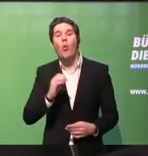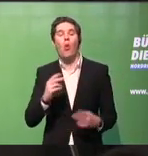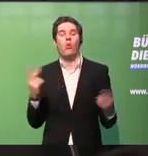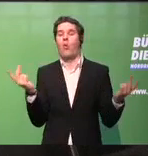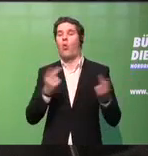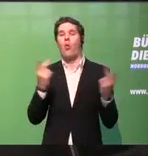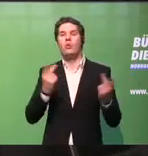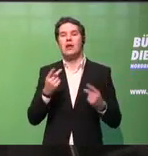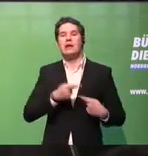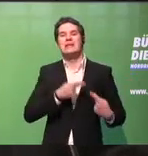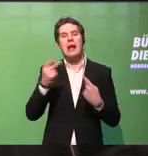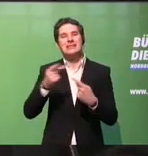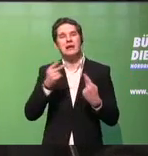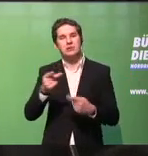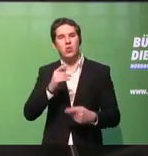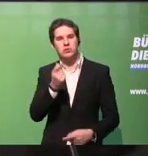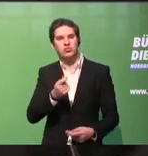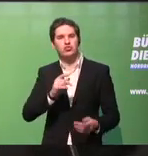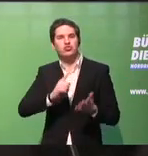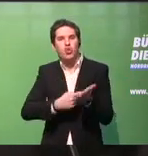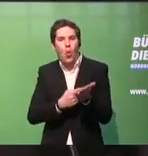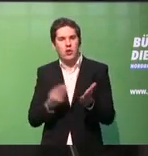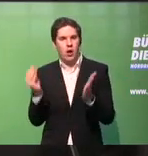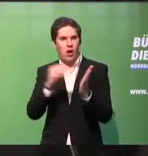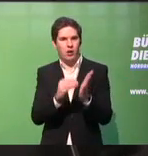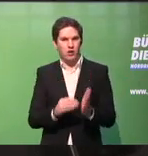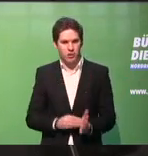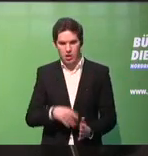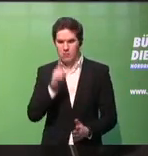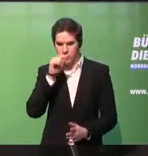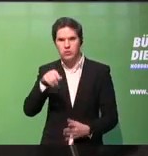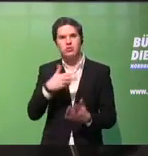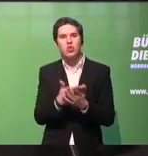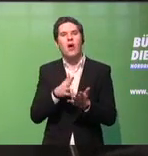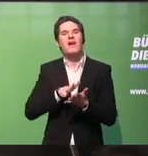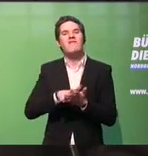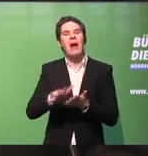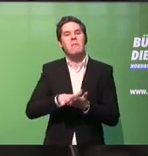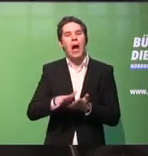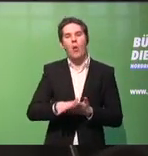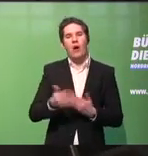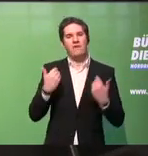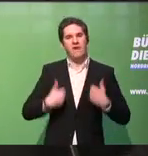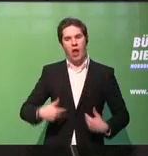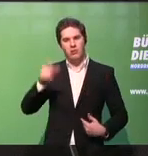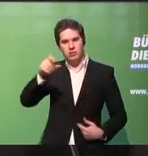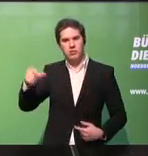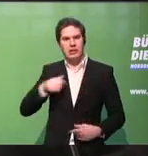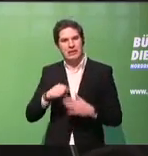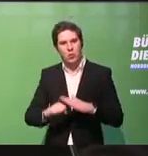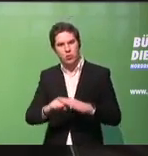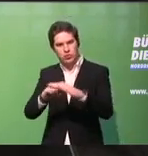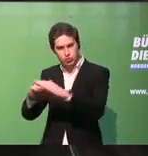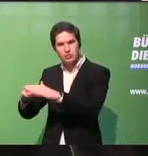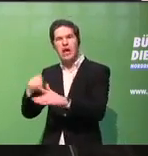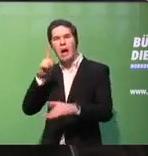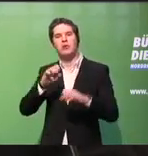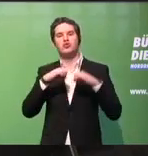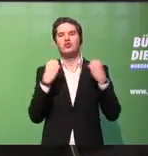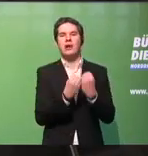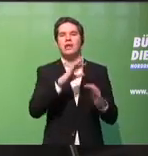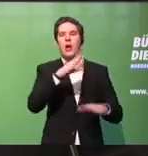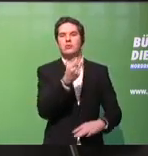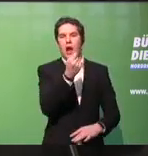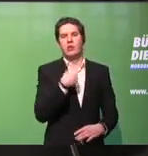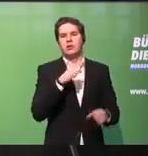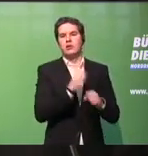Transaktionssteuern, mit denen wir nachhaltigkeitsorientiertes Verbraucherverhalten unterstützen und Staatshaushalte entschulden können. Politik